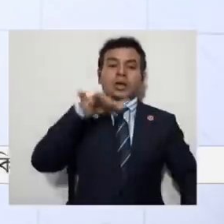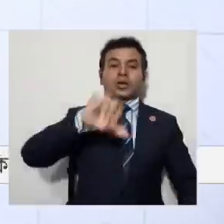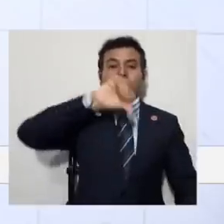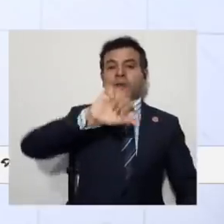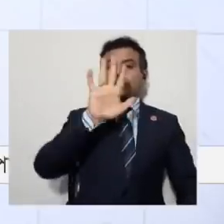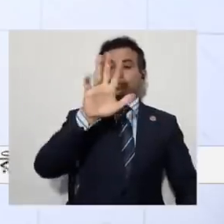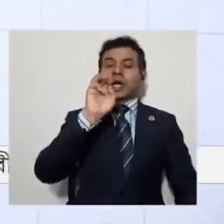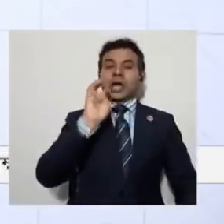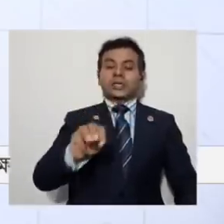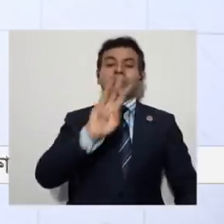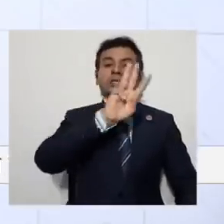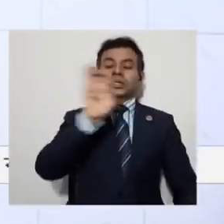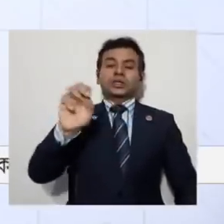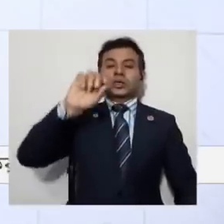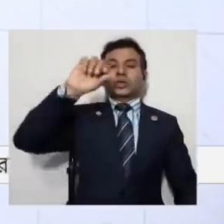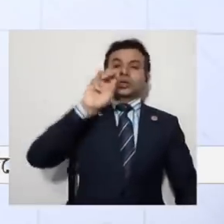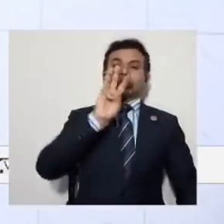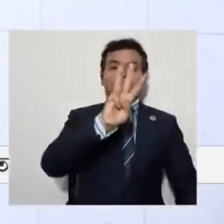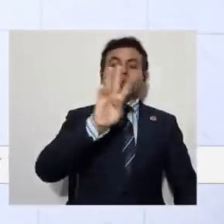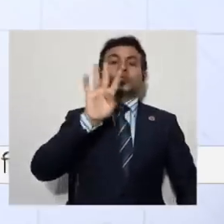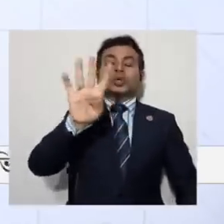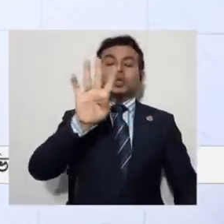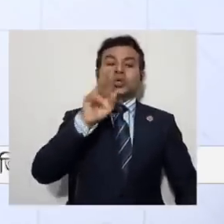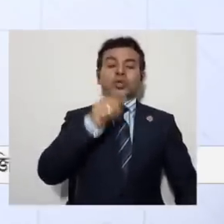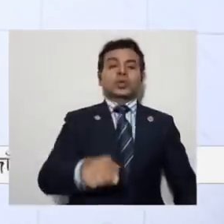এ পর্যন্ত কোয়ারেন্টাইন